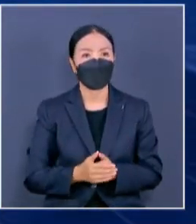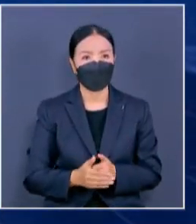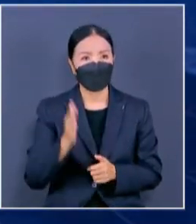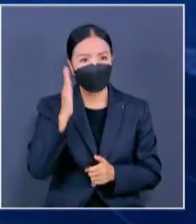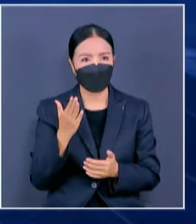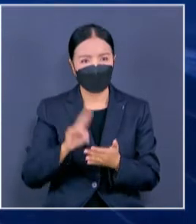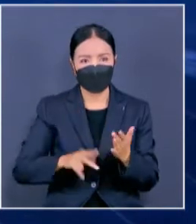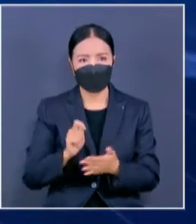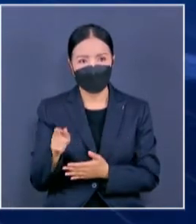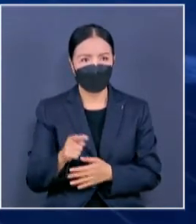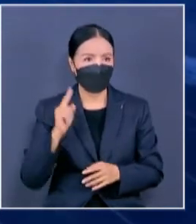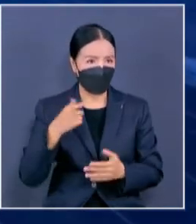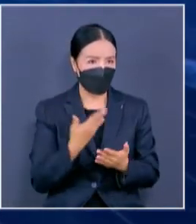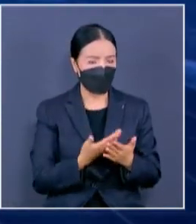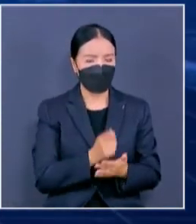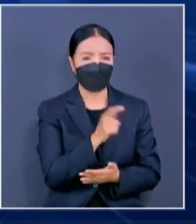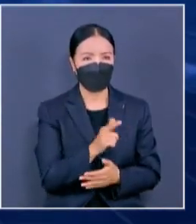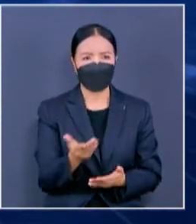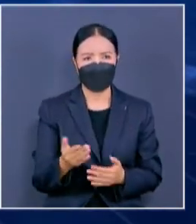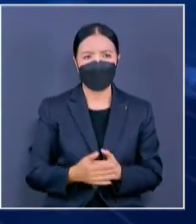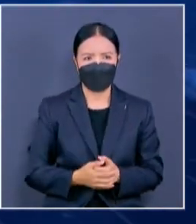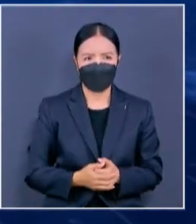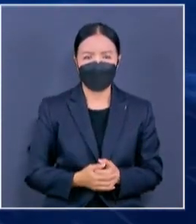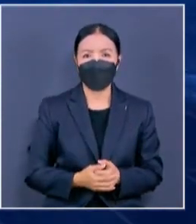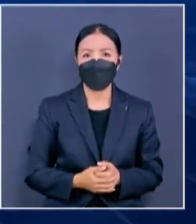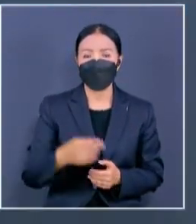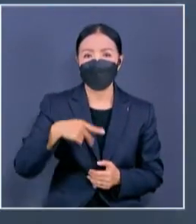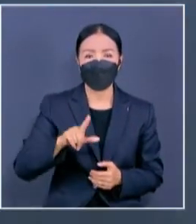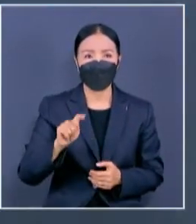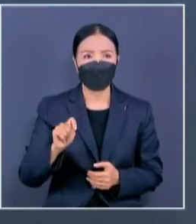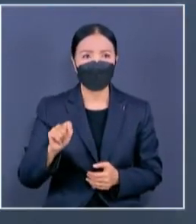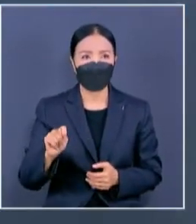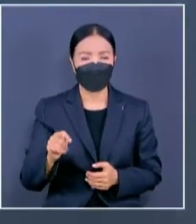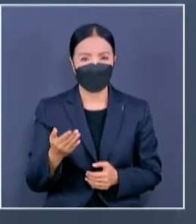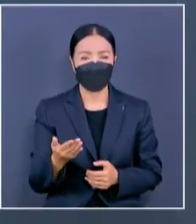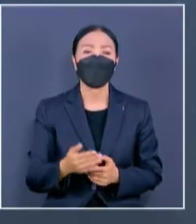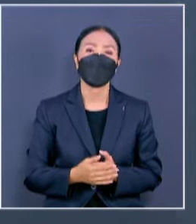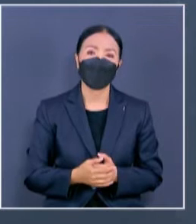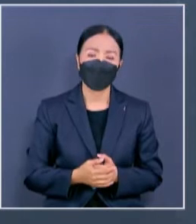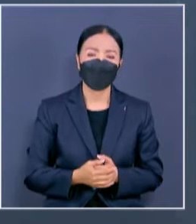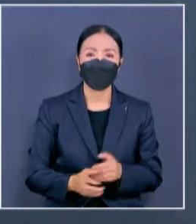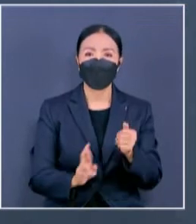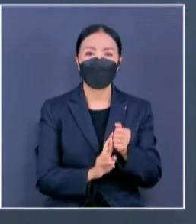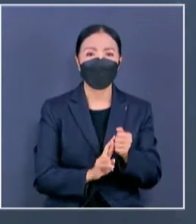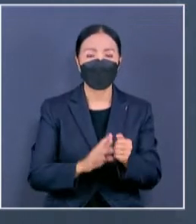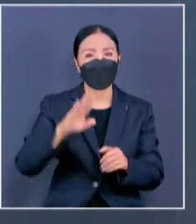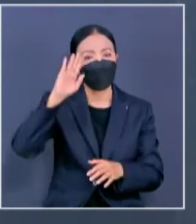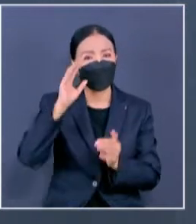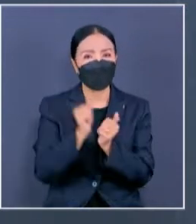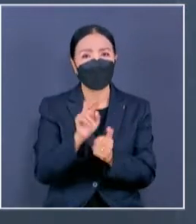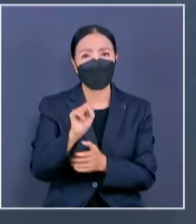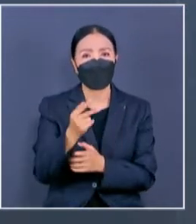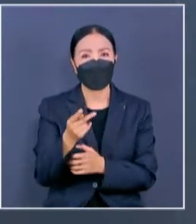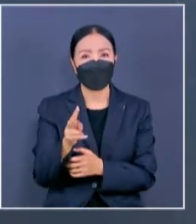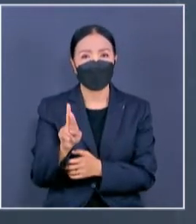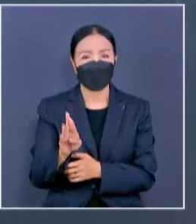ากษ์วิจารณ์และก็การเปรียบเทียบปรับในครั้งนั้นนะคะล่าสุดพลตำรวจตรีจิรสารแก้วแสงเอกรองผู้บัญชาการตำรวจนครบ